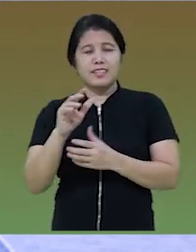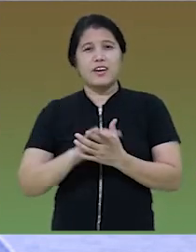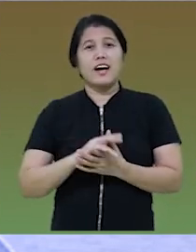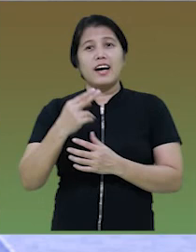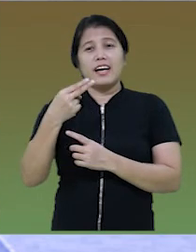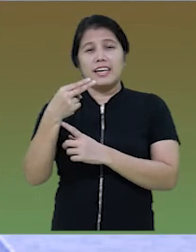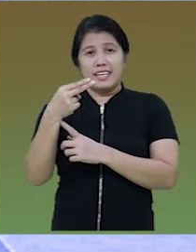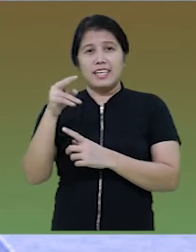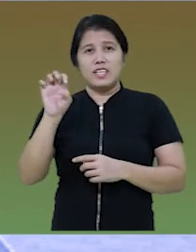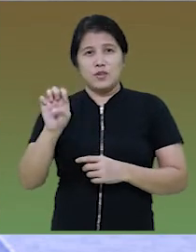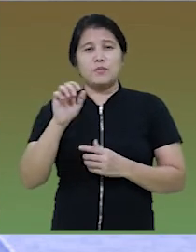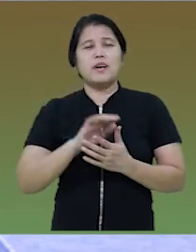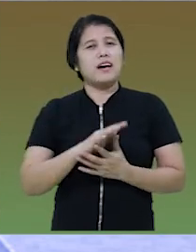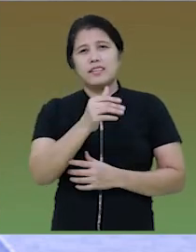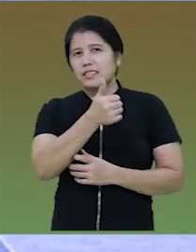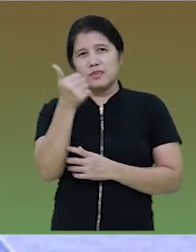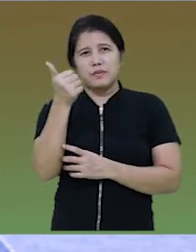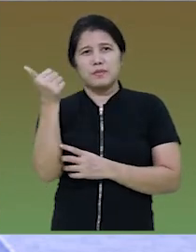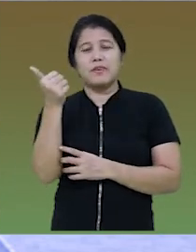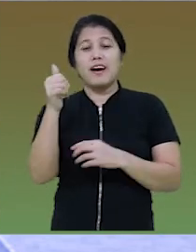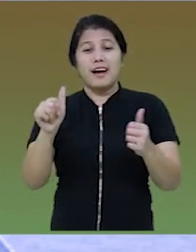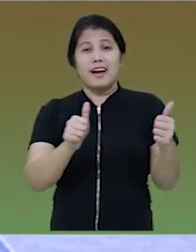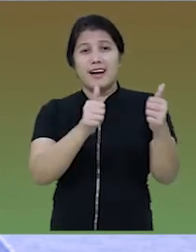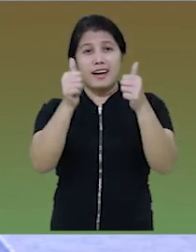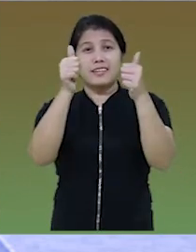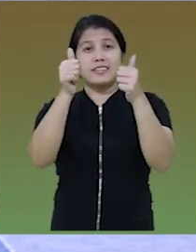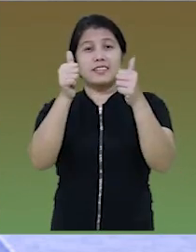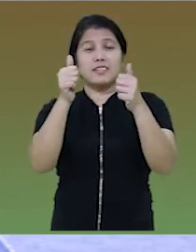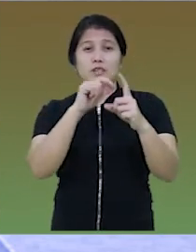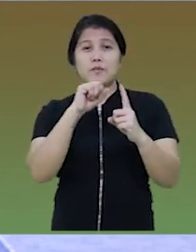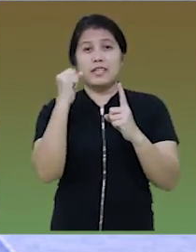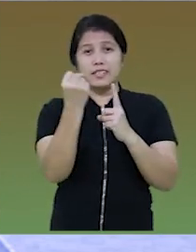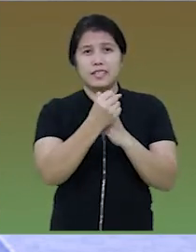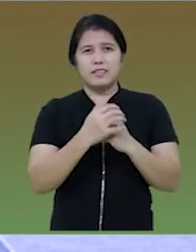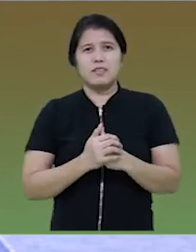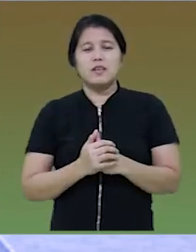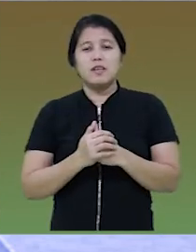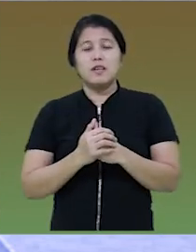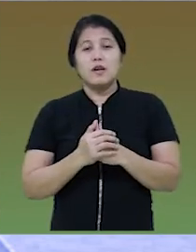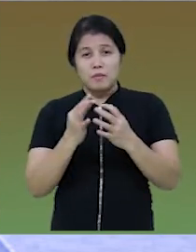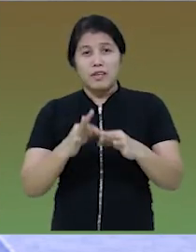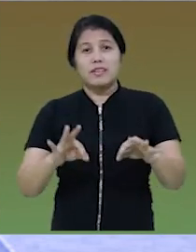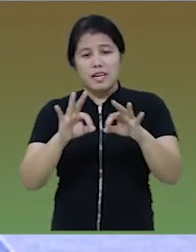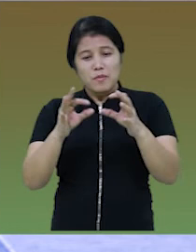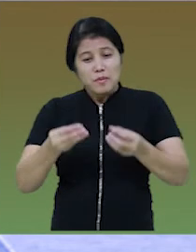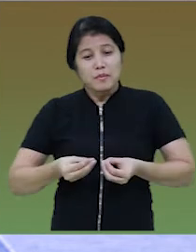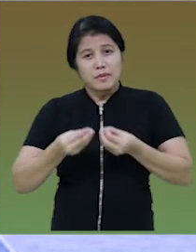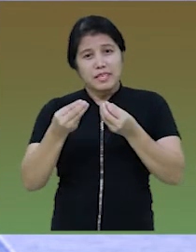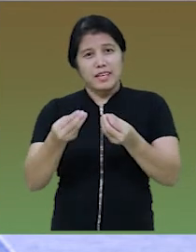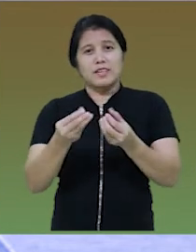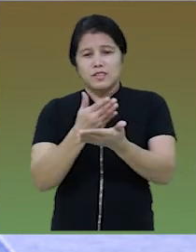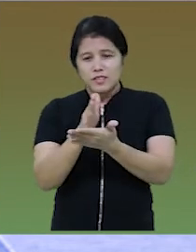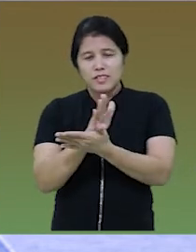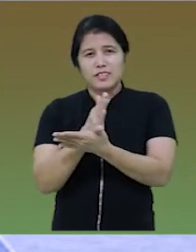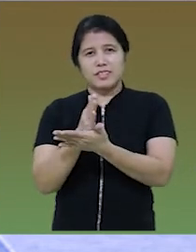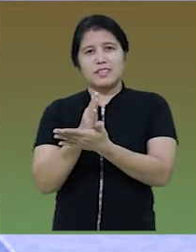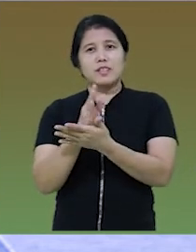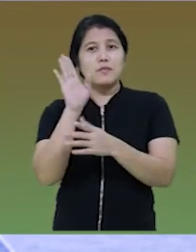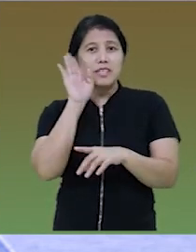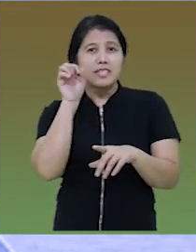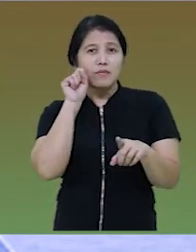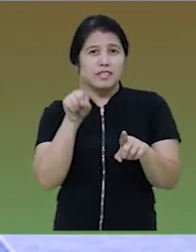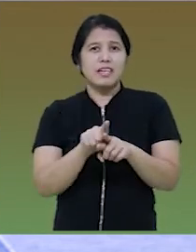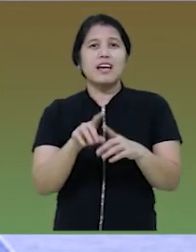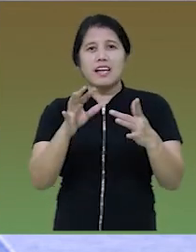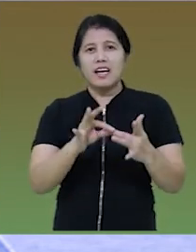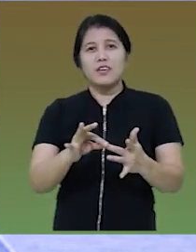dioxide, helium, at iba pang hangin sa paligid. Mahalaga din na maging mapagbigay sa kapatid sa lahat ng oras,